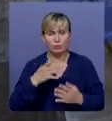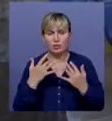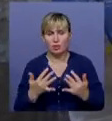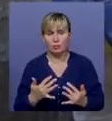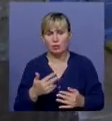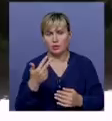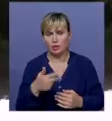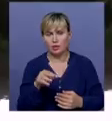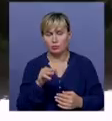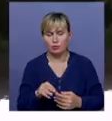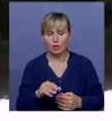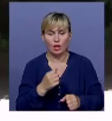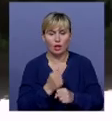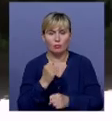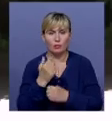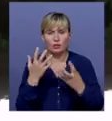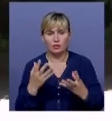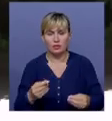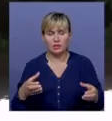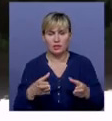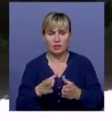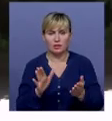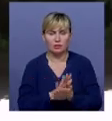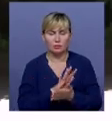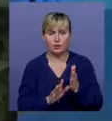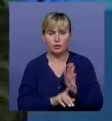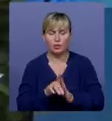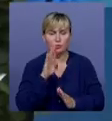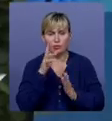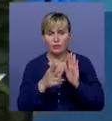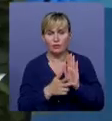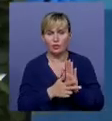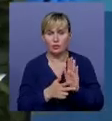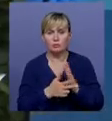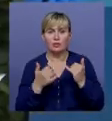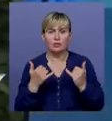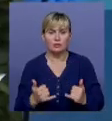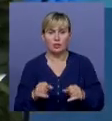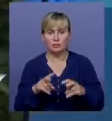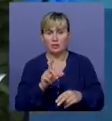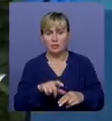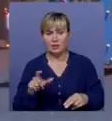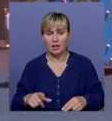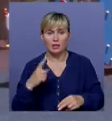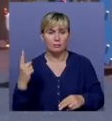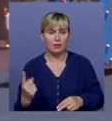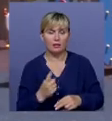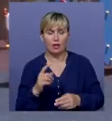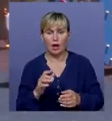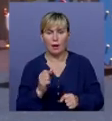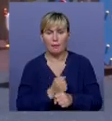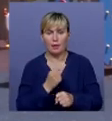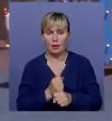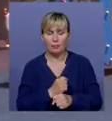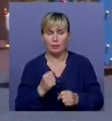требуется полчаса. Рабочий день у бригады дезинфекторов начинается с 8 утра. Сегодня специалисты одними из первых обработали дома